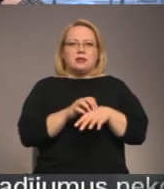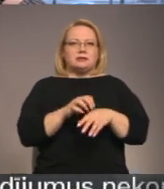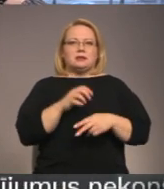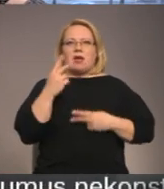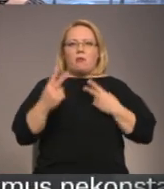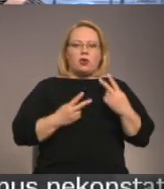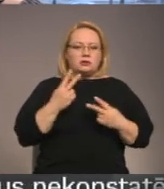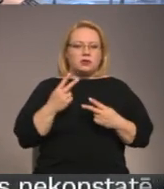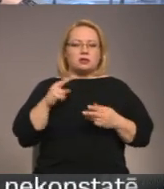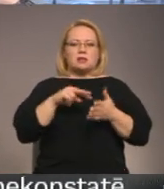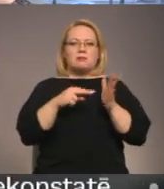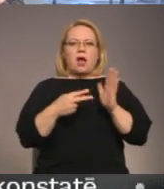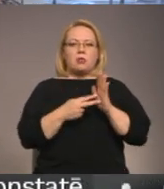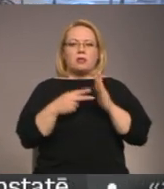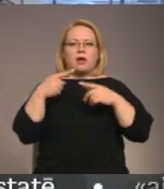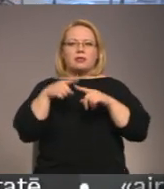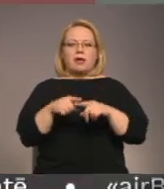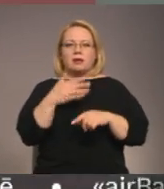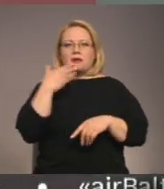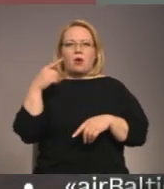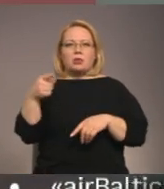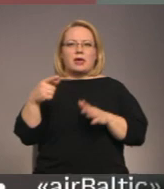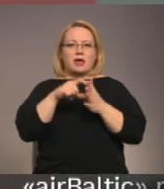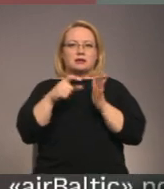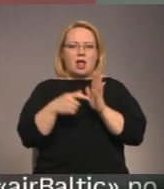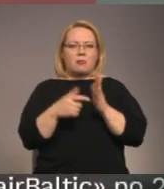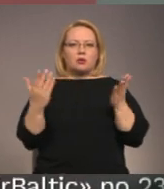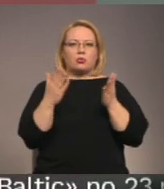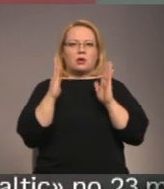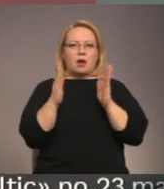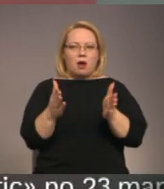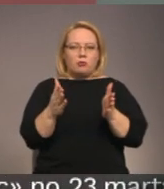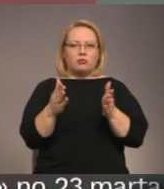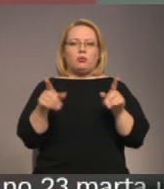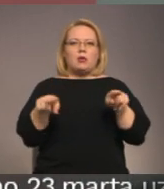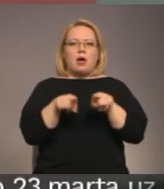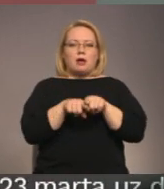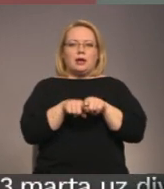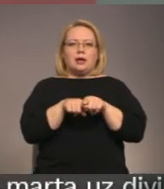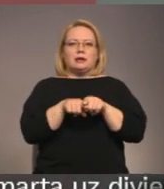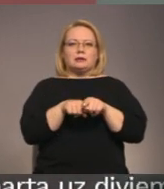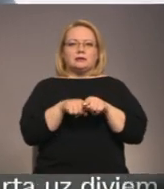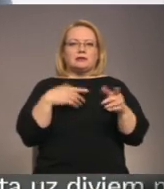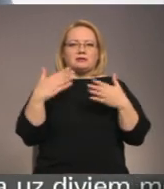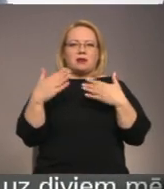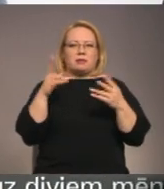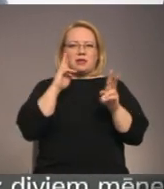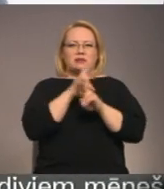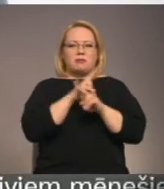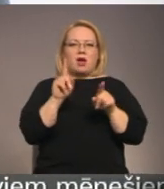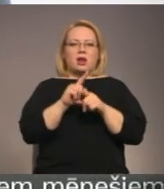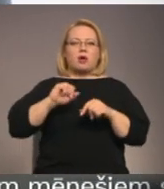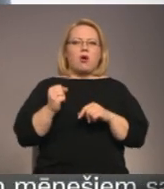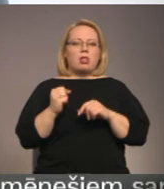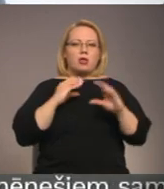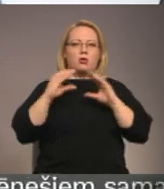ka plānoties aprīkojums neatrodas tajās telpās, kurās viņam ir jābūt. Un arī ir savstarpējā nesaprašanās kolēģu